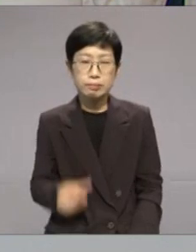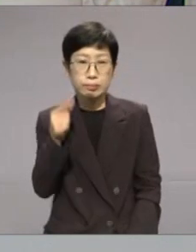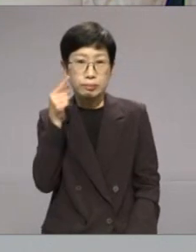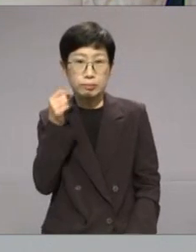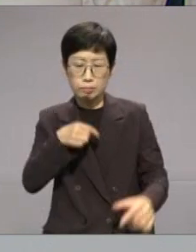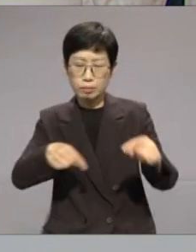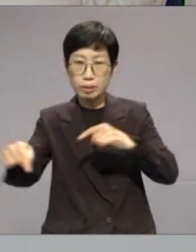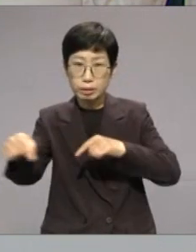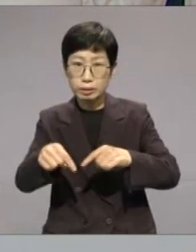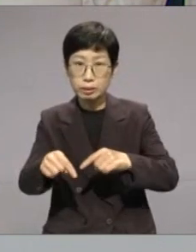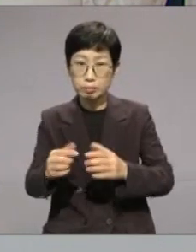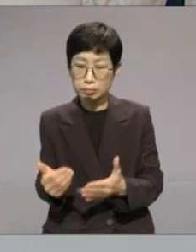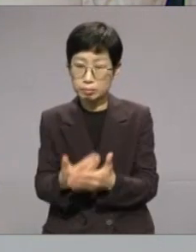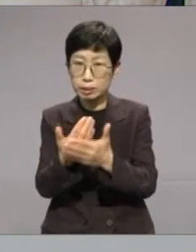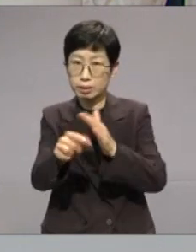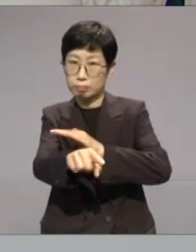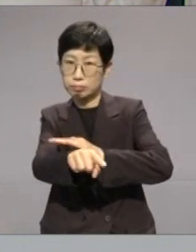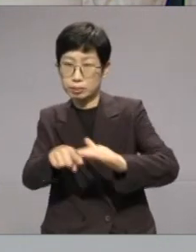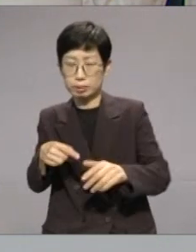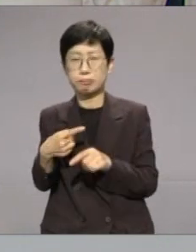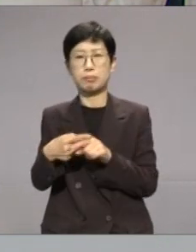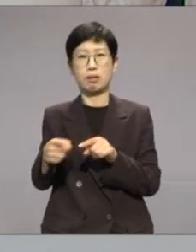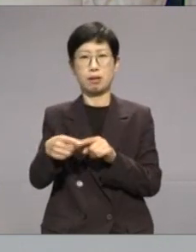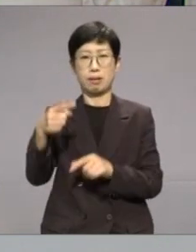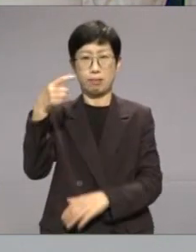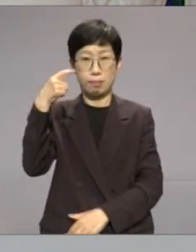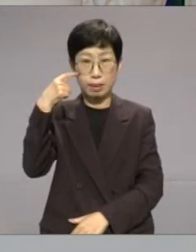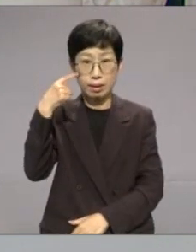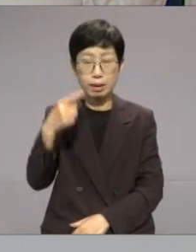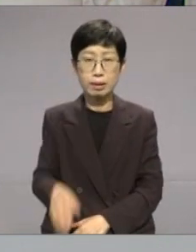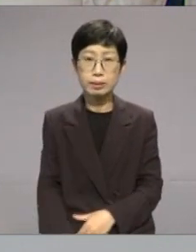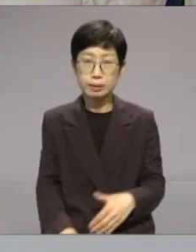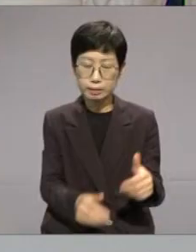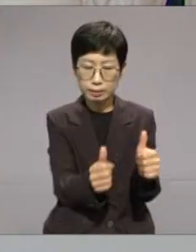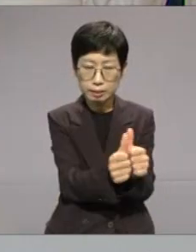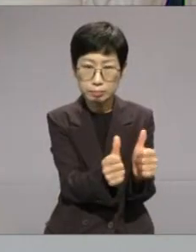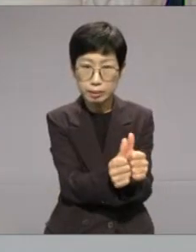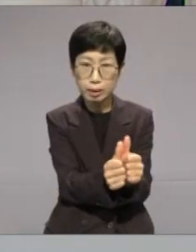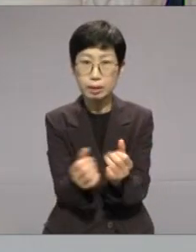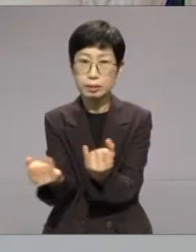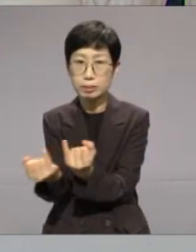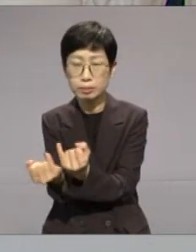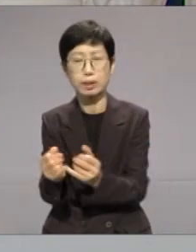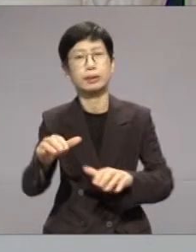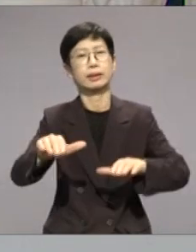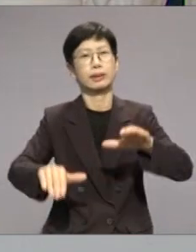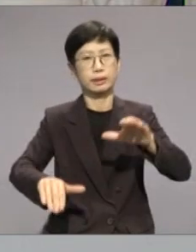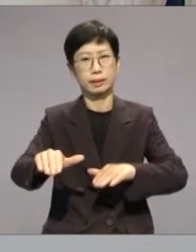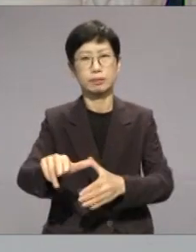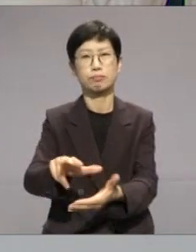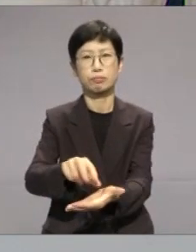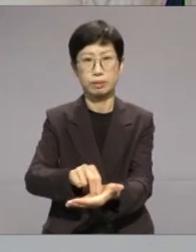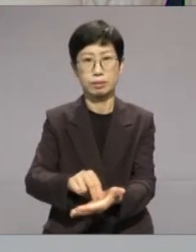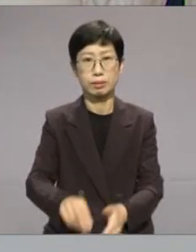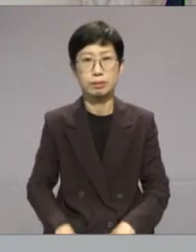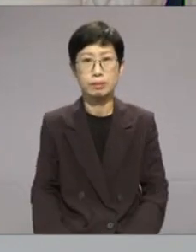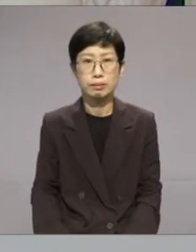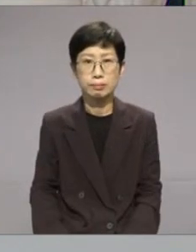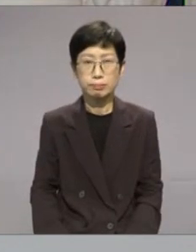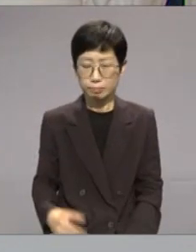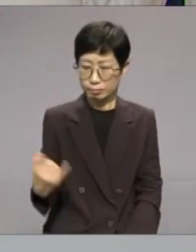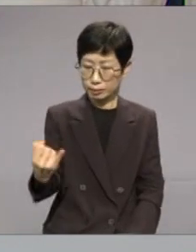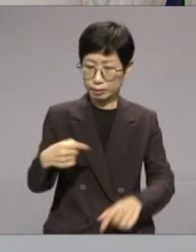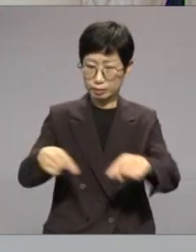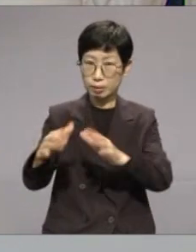일본의 정치는 후진적이라는 평가를 곧잘 받는데요. 그 대표적인 예로 성별 격차를 들수 있을 겁니다.